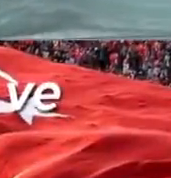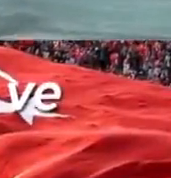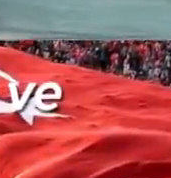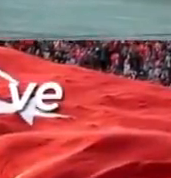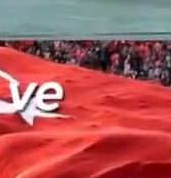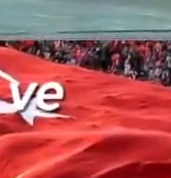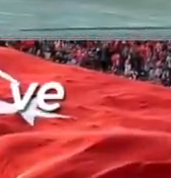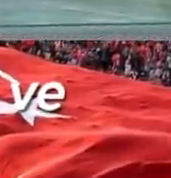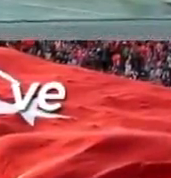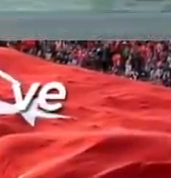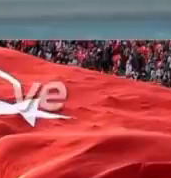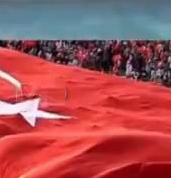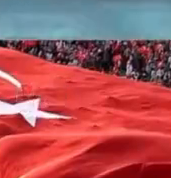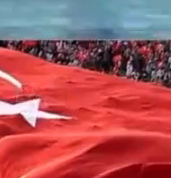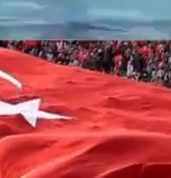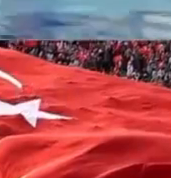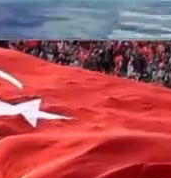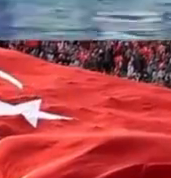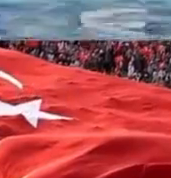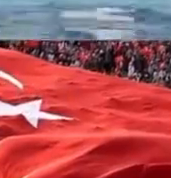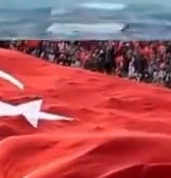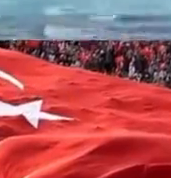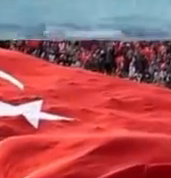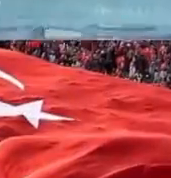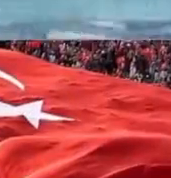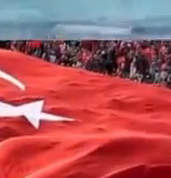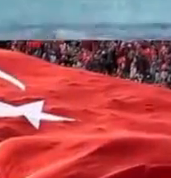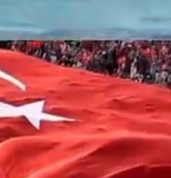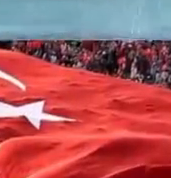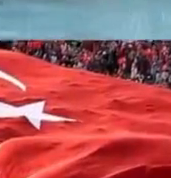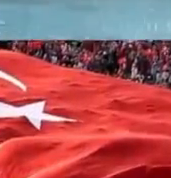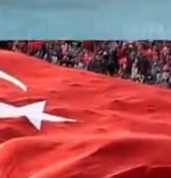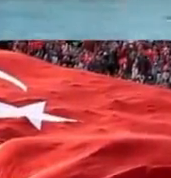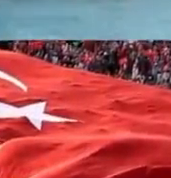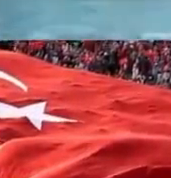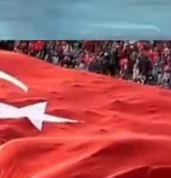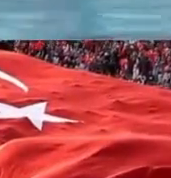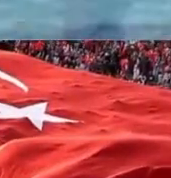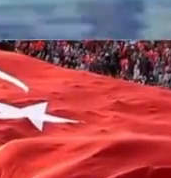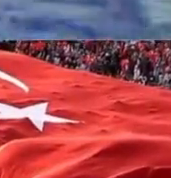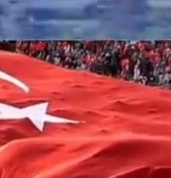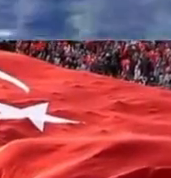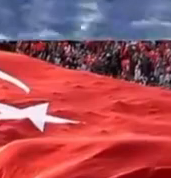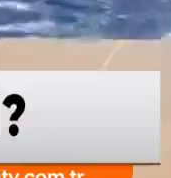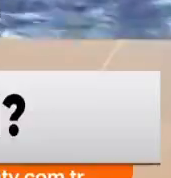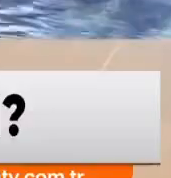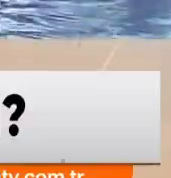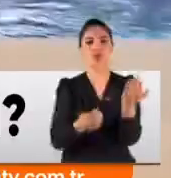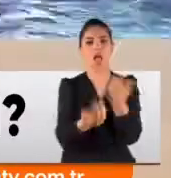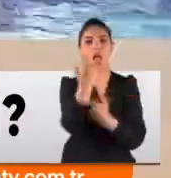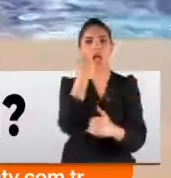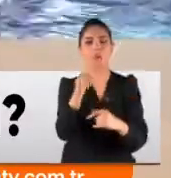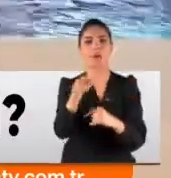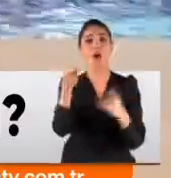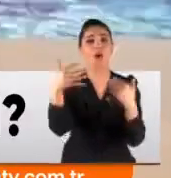Cumhurbaşkanı'nın çağrısıyla Saraçhane'ye koştuklarında hemen İBB meclisinin hemen yanındaki bu süs havuzunda abdest aldılar o